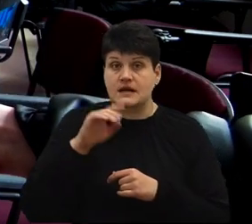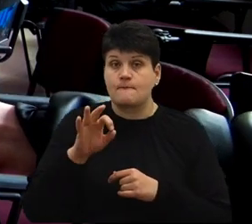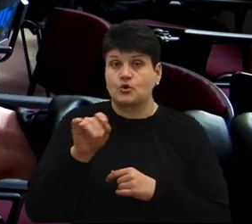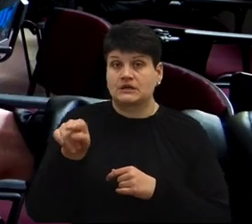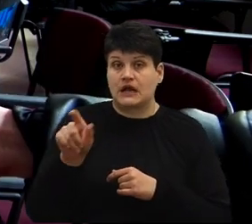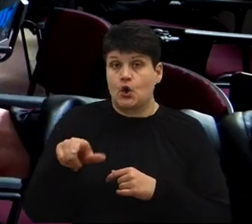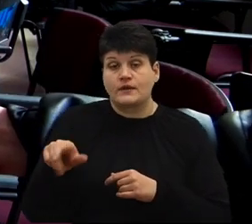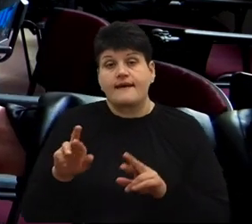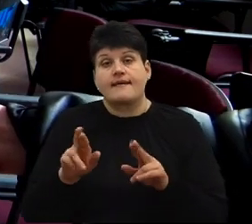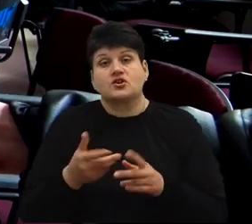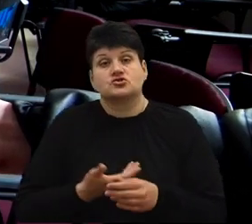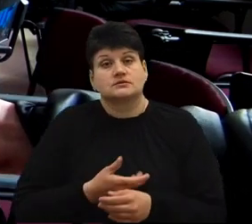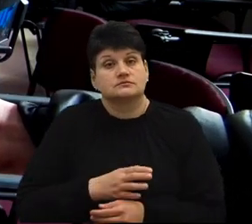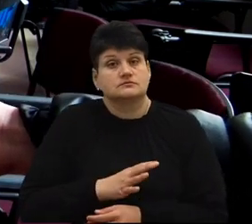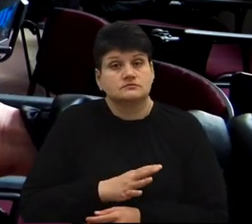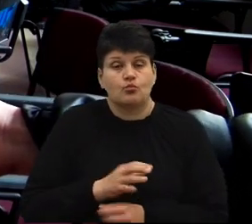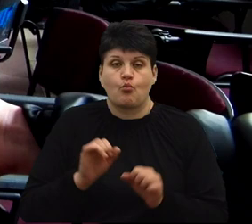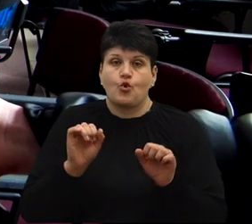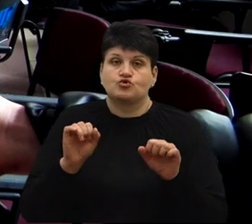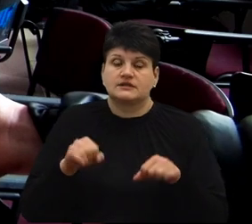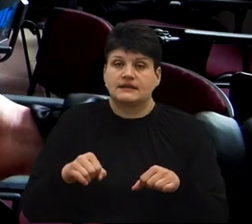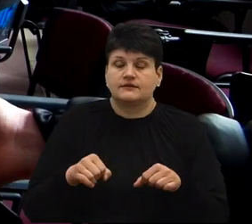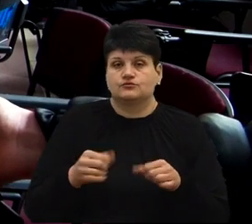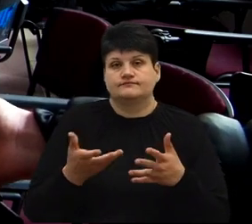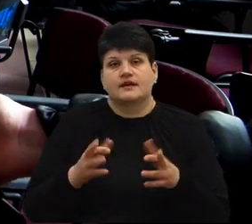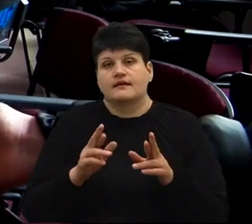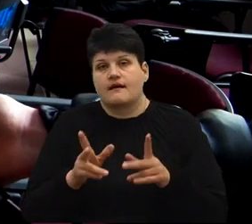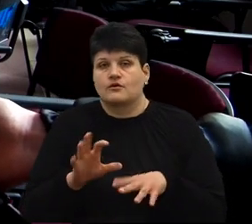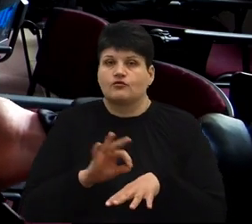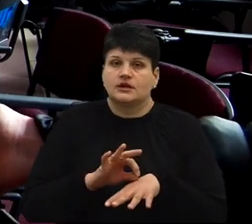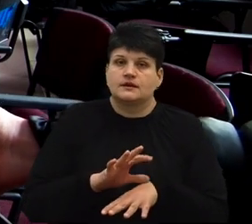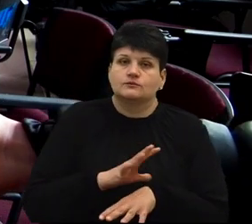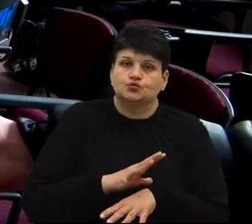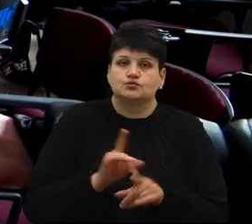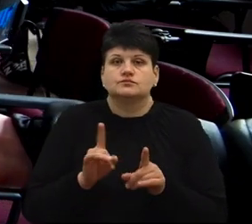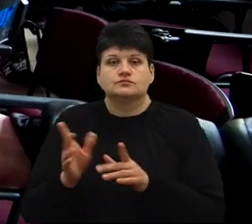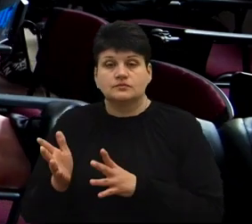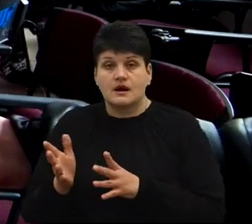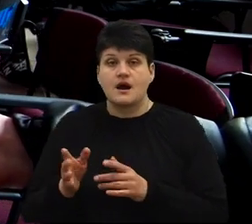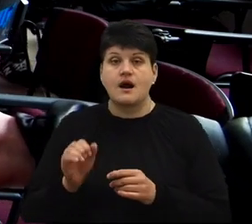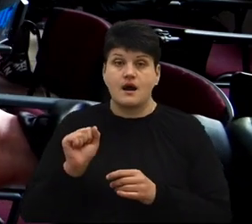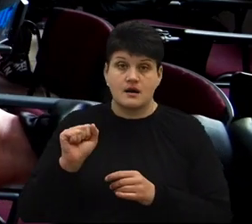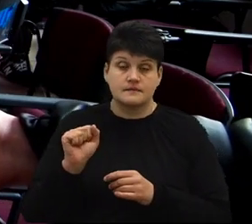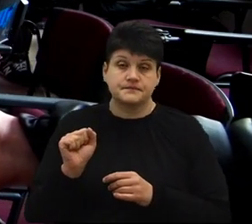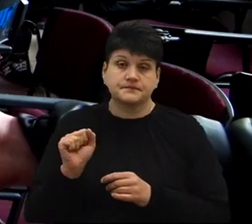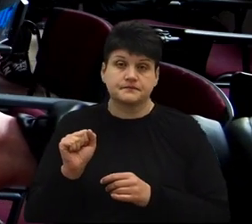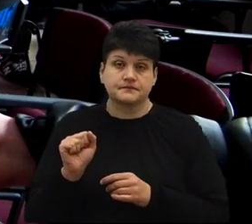як вони жили можливо якийсь спосіб життя і був Чим хворіли і так дальше а саме